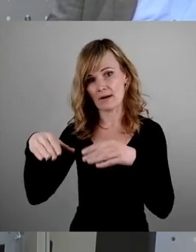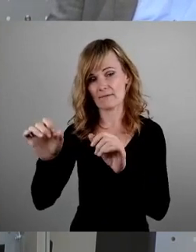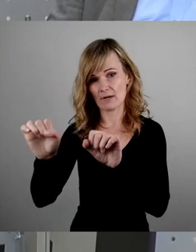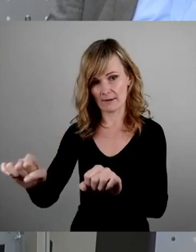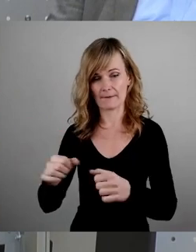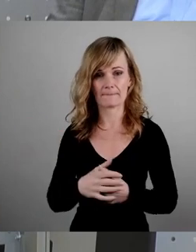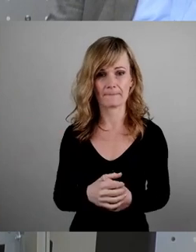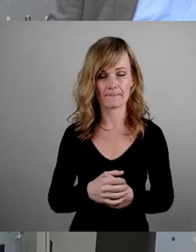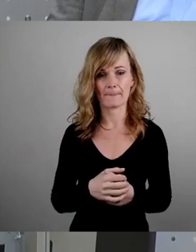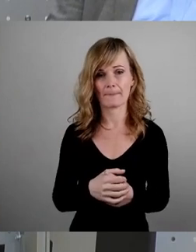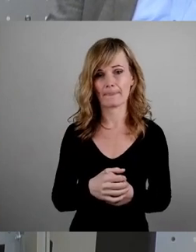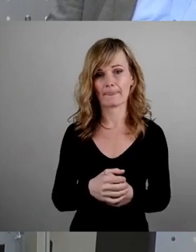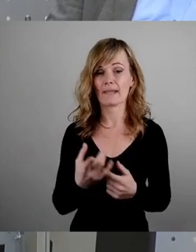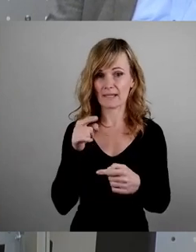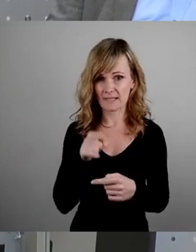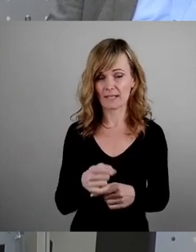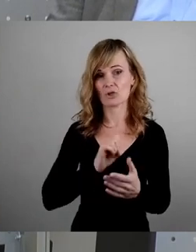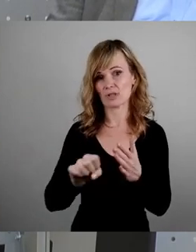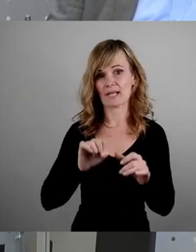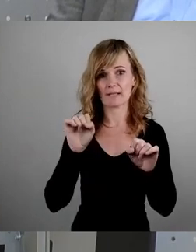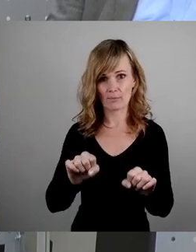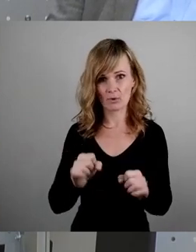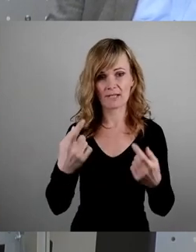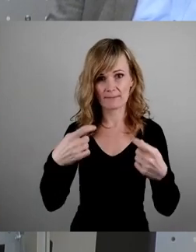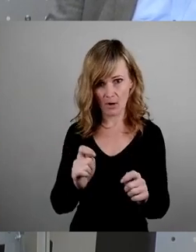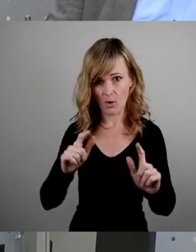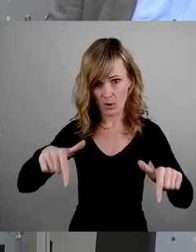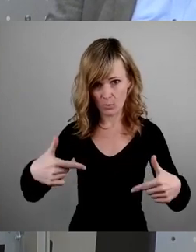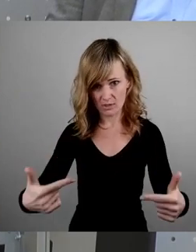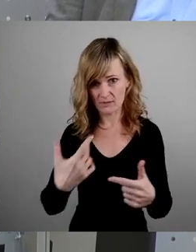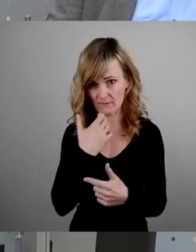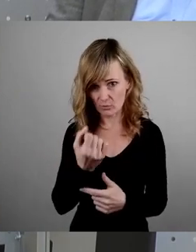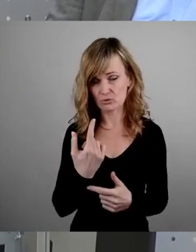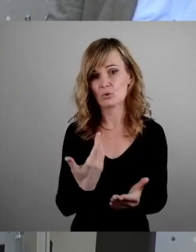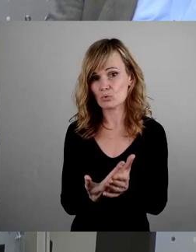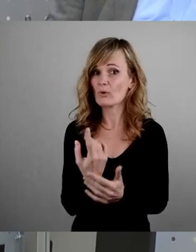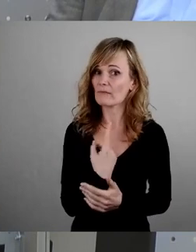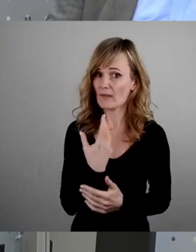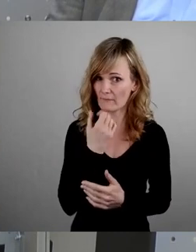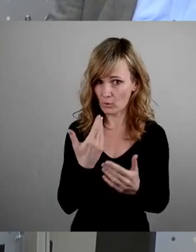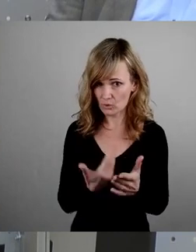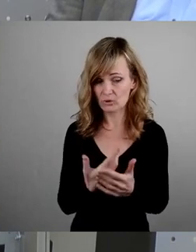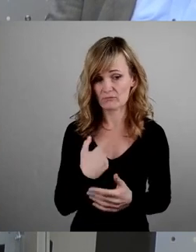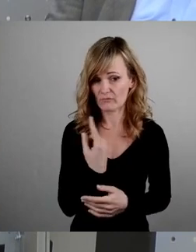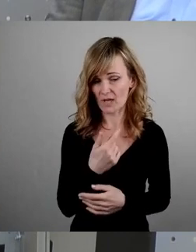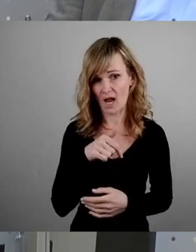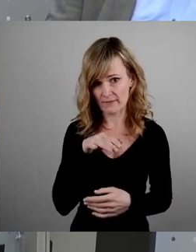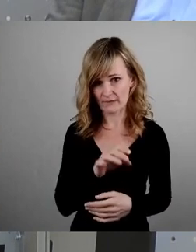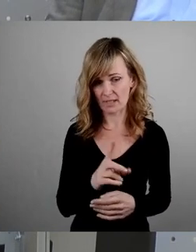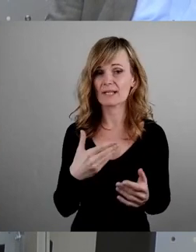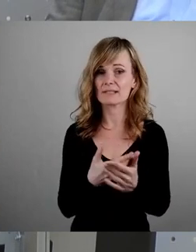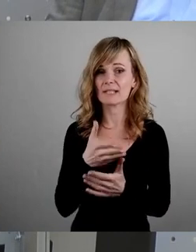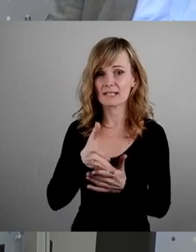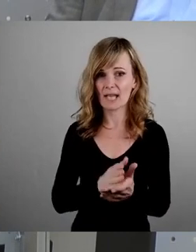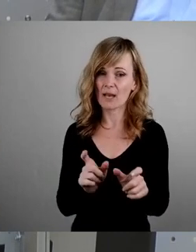Wenn man also hier schnellstmöglich zum Bauen kommen möchte, was wir eigentlich wollen, was wir auf jeden Fall wollen als AfD, ist diese Teilung eine